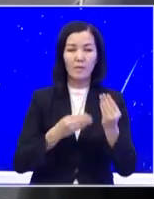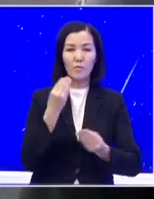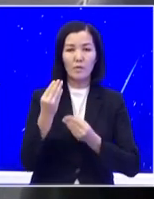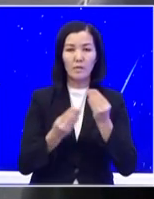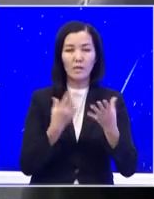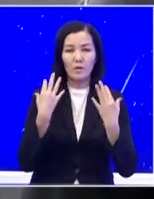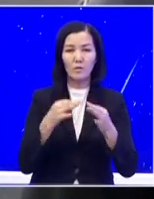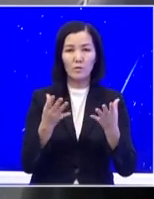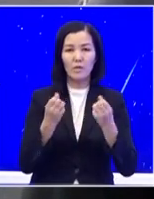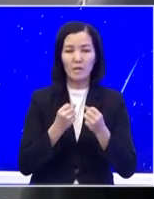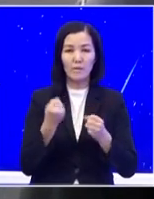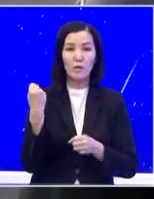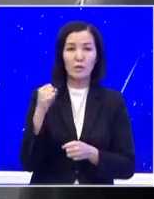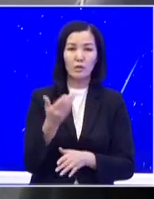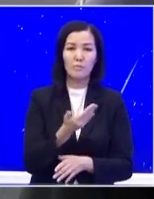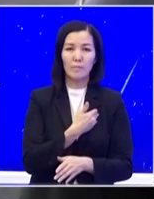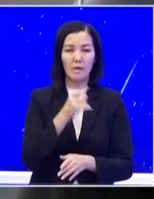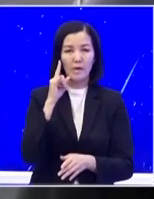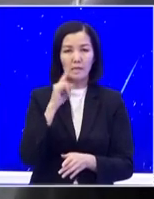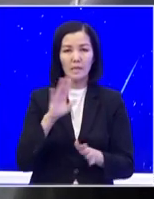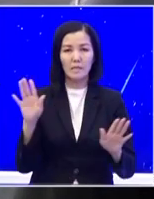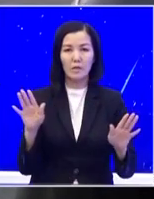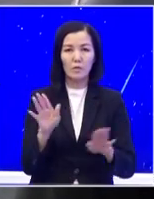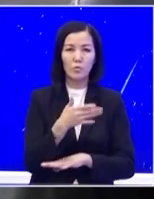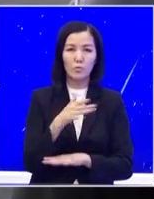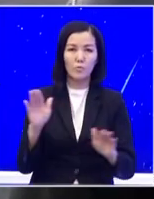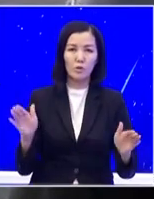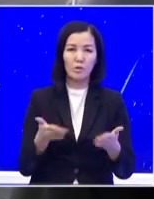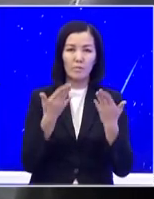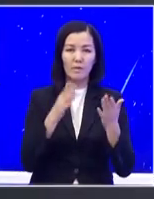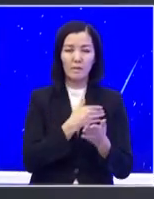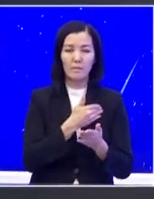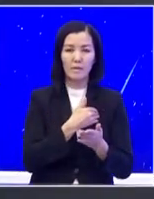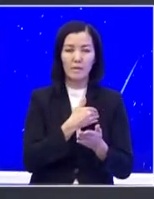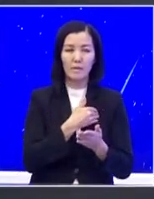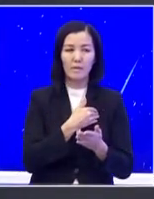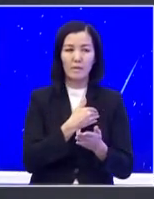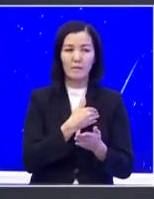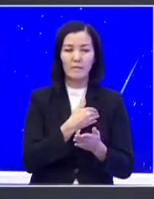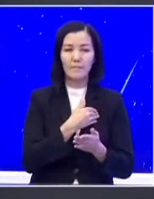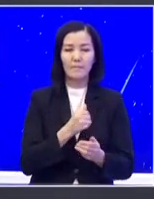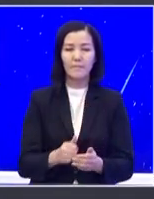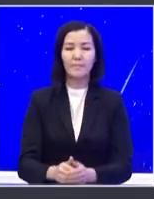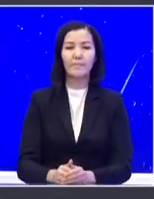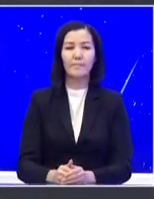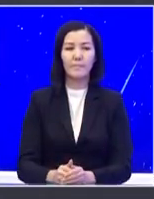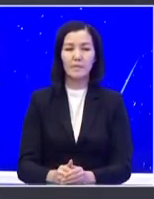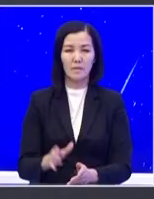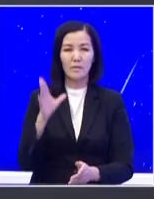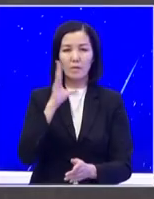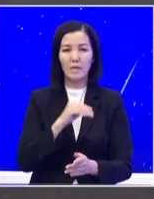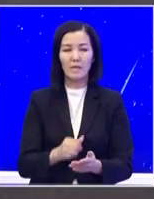жолдама алып, сөрде жеңімпаз аталу, Қазақстан туын көтеріп, жер білетіп. бәрі қазақ елін қуантып, ол мен қолымнан